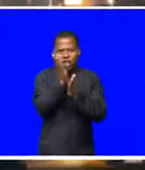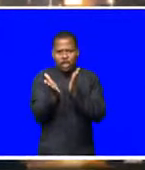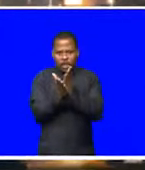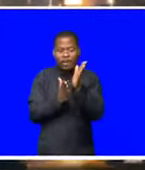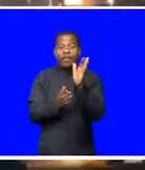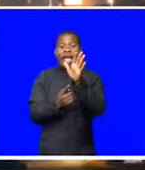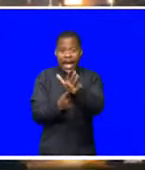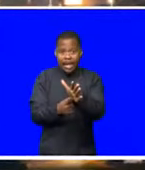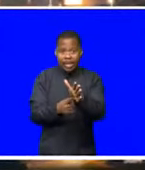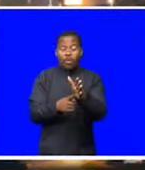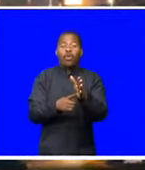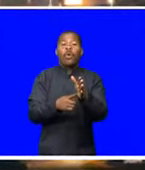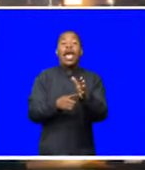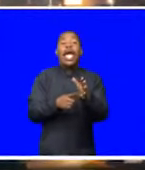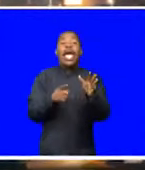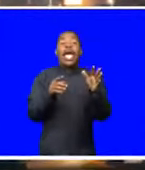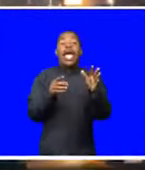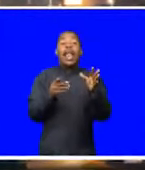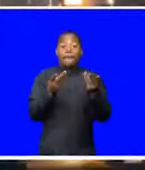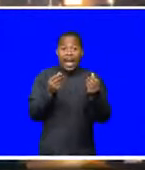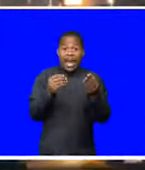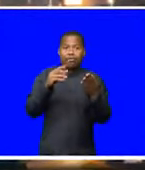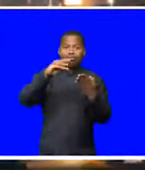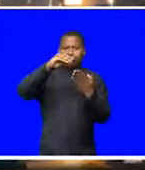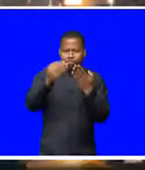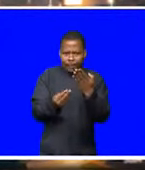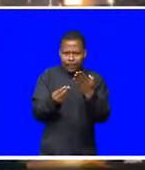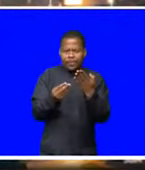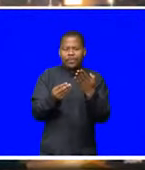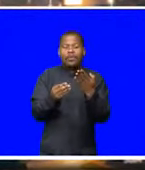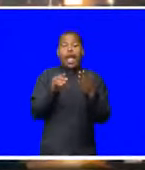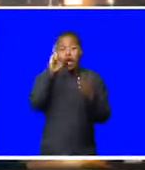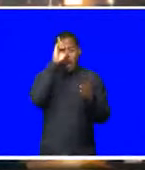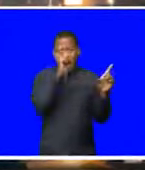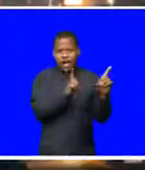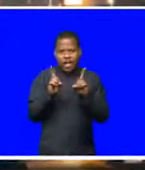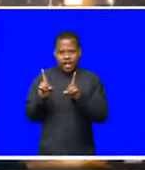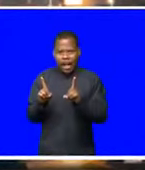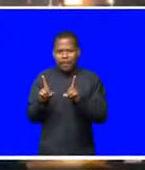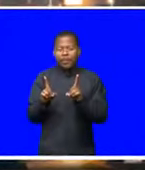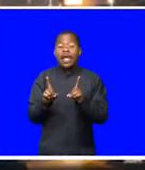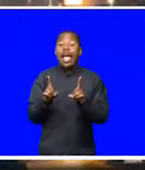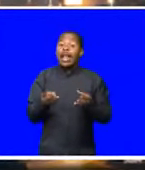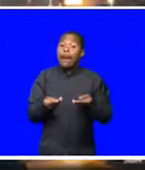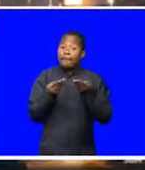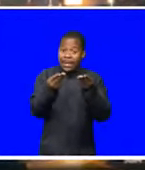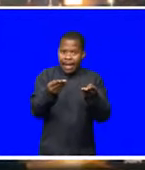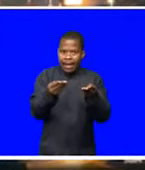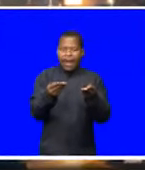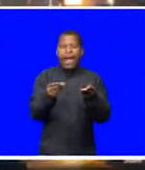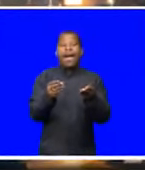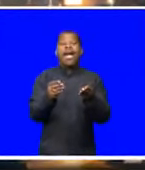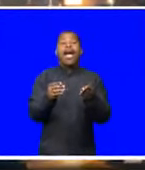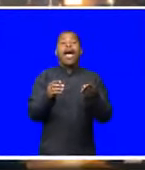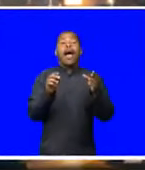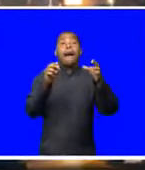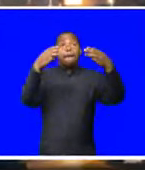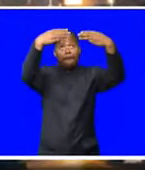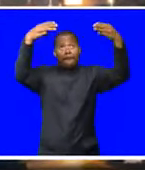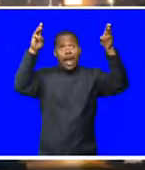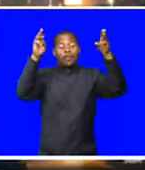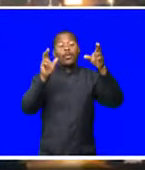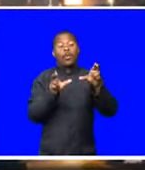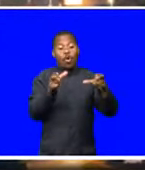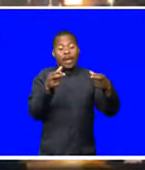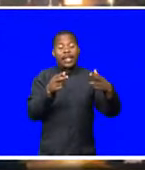siphendule ngaloku phambi kwelibandla lemalunga eParliament libheke ukusebenza kwemali yembuso iPublic Accounts Committee lokho ecuqwetwe